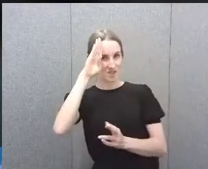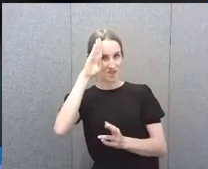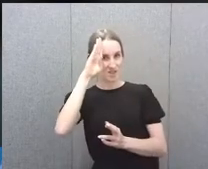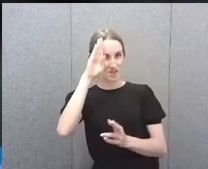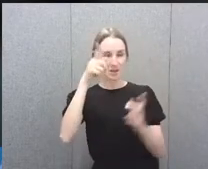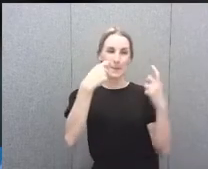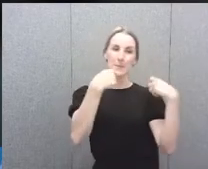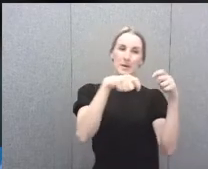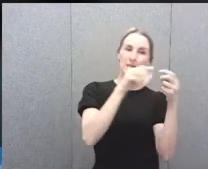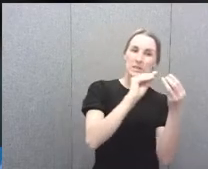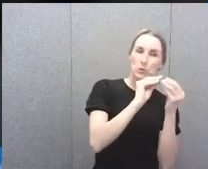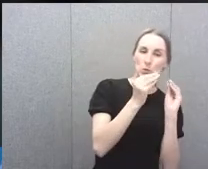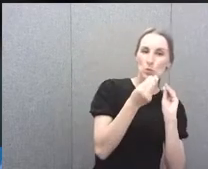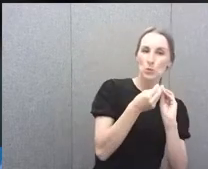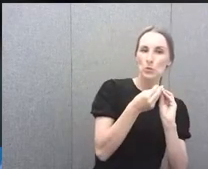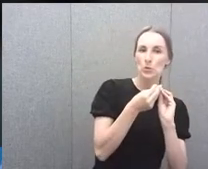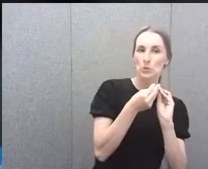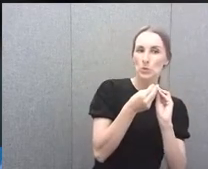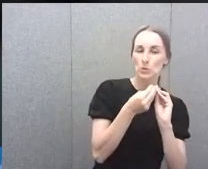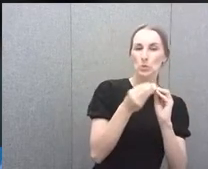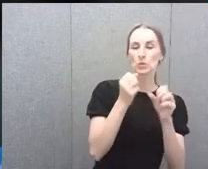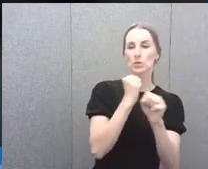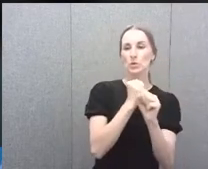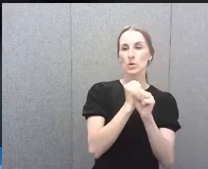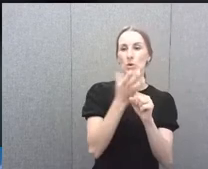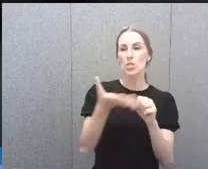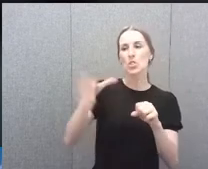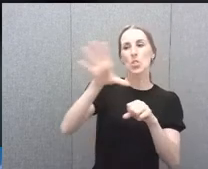по торговле также